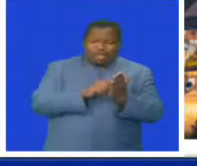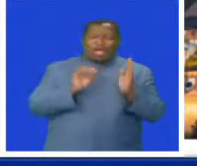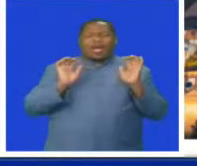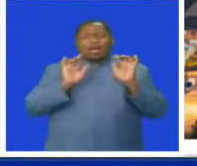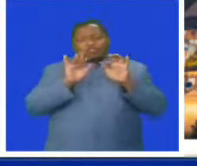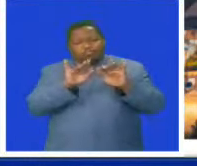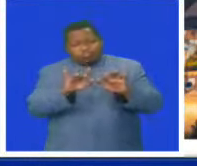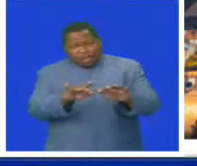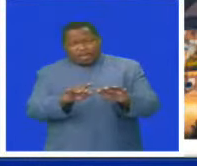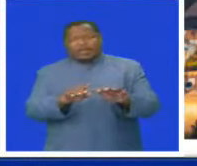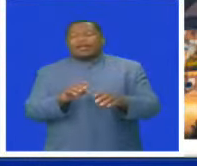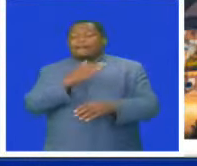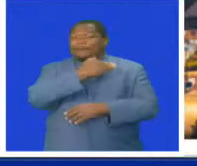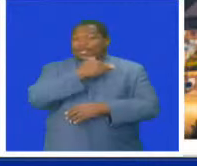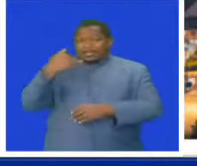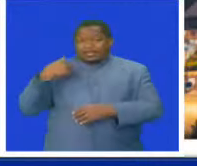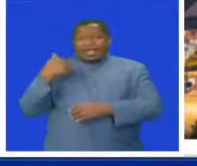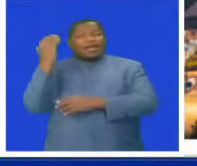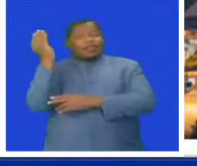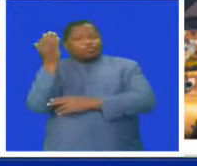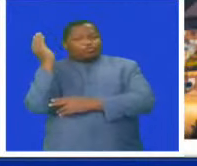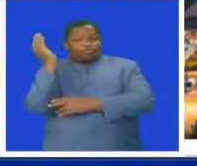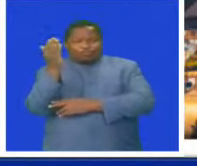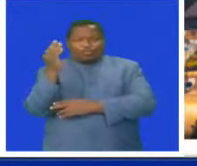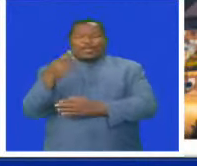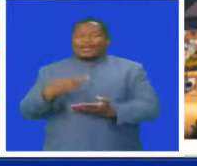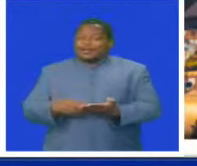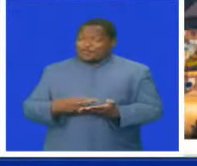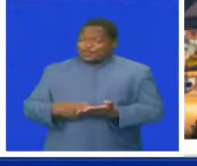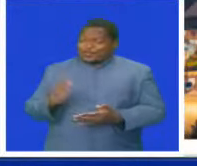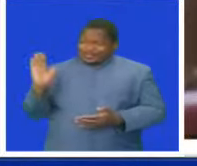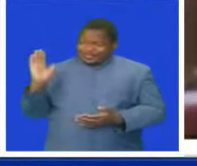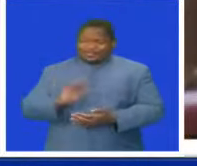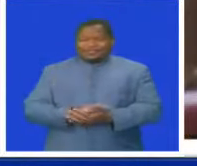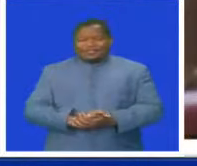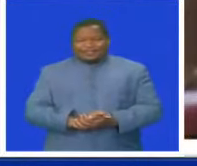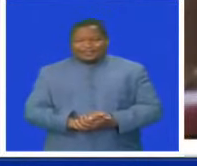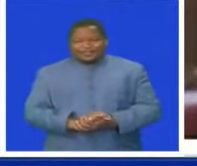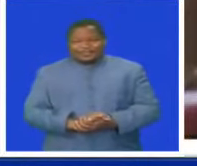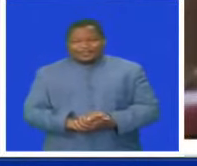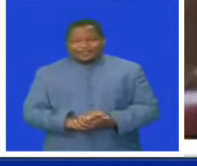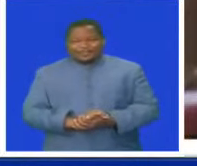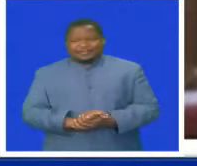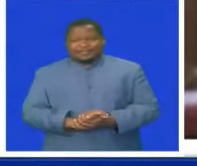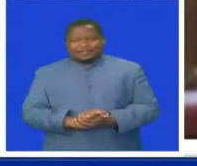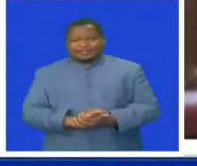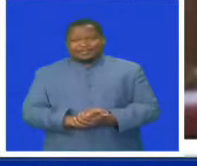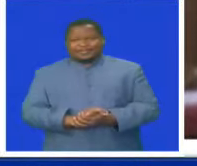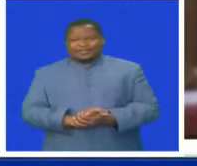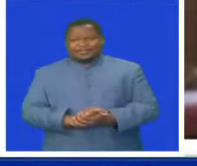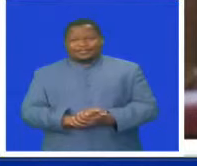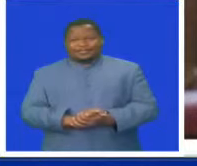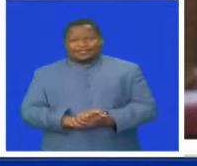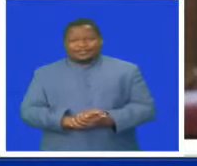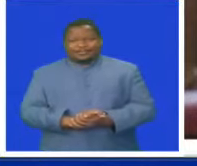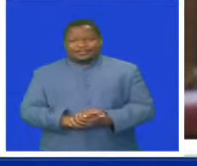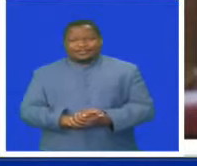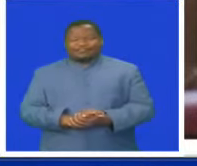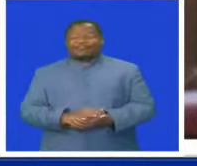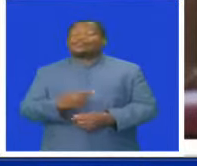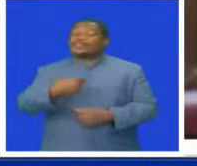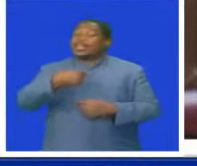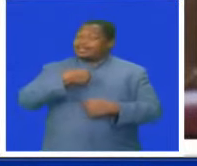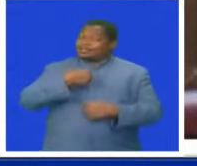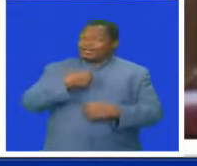labatawuthola umfundzade kuhulumende usachubeka. Sitawucela ke esiveni semaSwati ukuthi asibeketelele